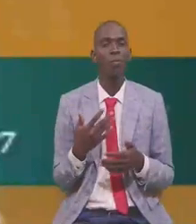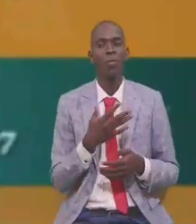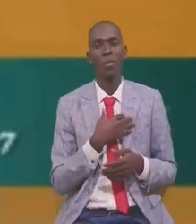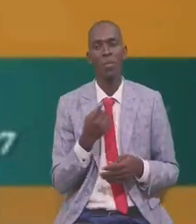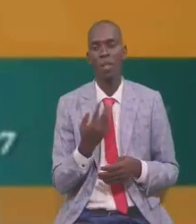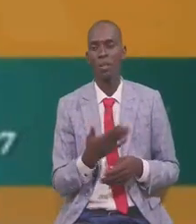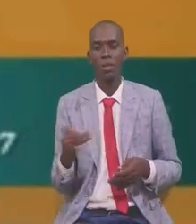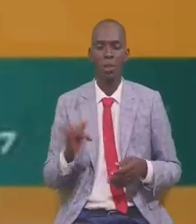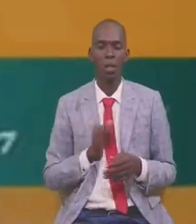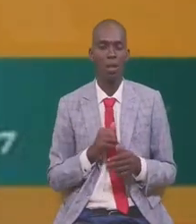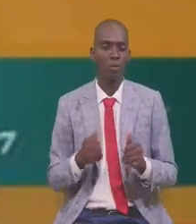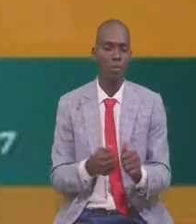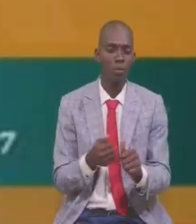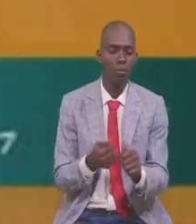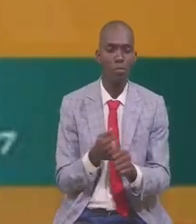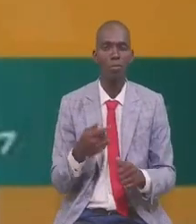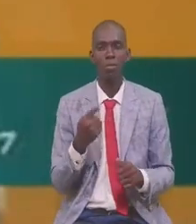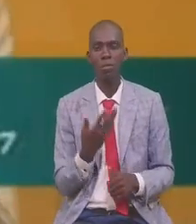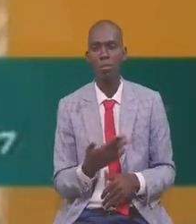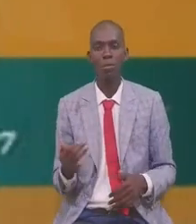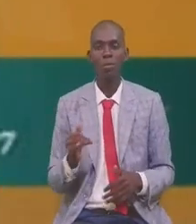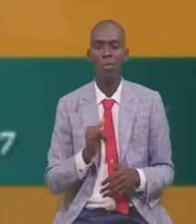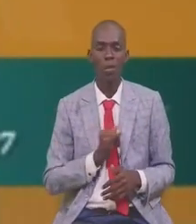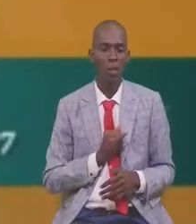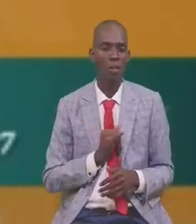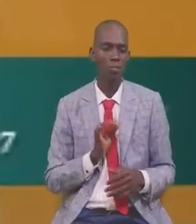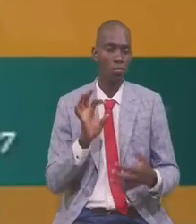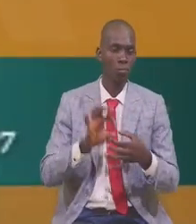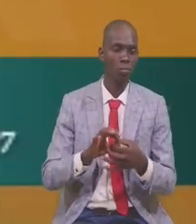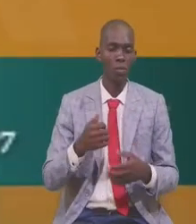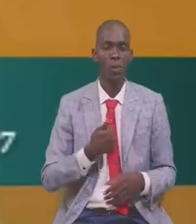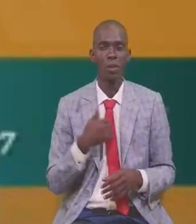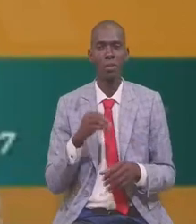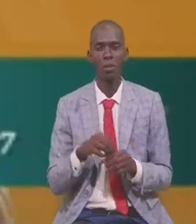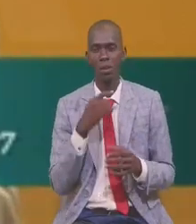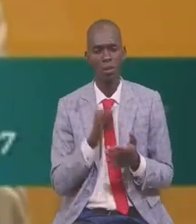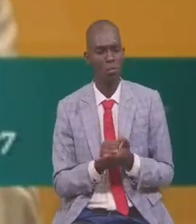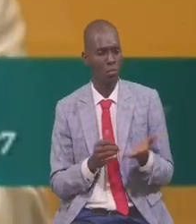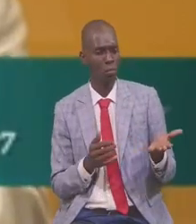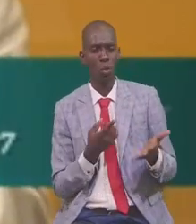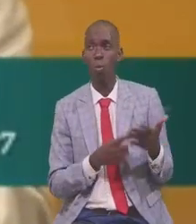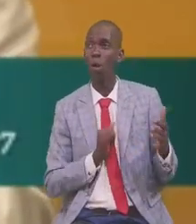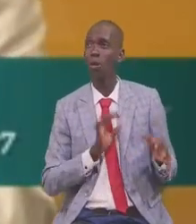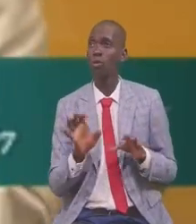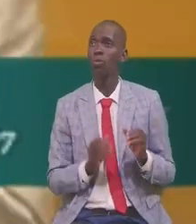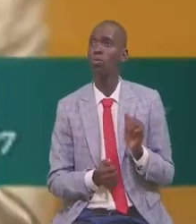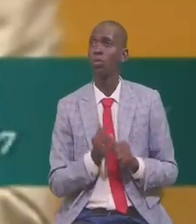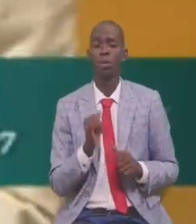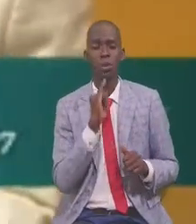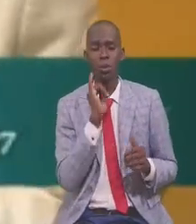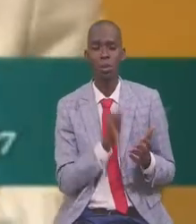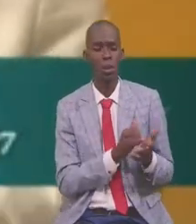lesquelles je cours, les choses dans lesquelles je m'engage, et je dis, est-ce que cela porte du fruit? Est-ce que telle autre